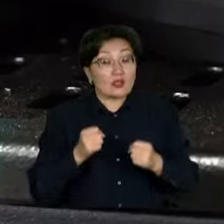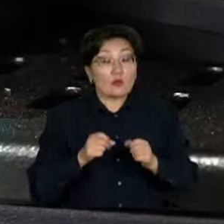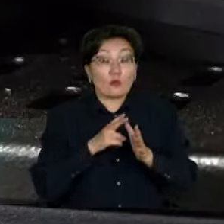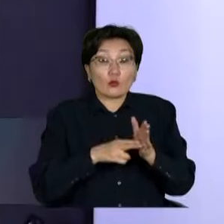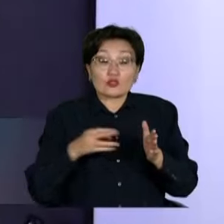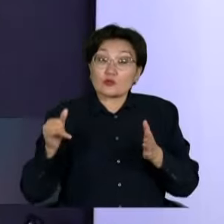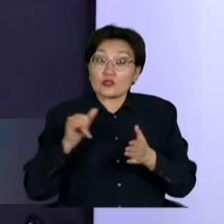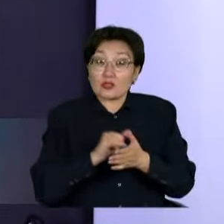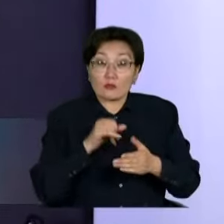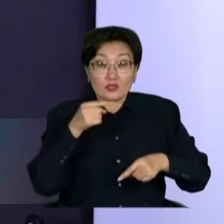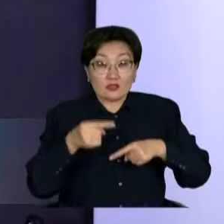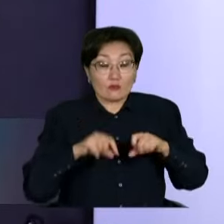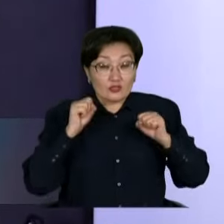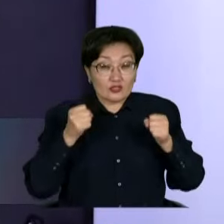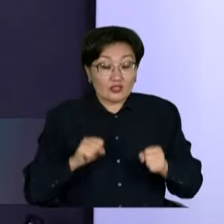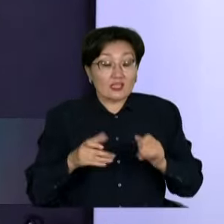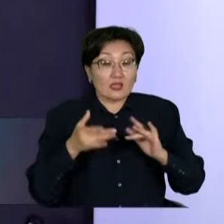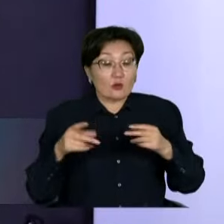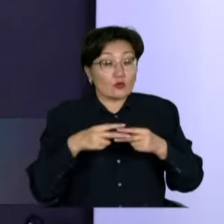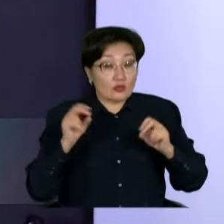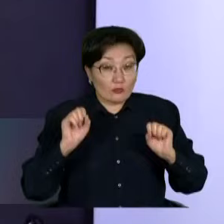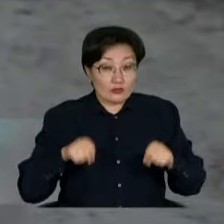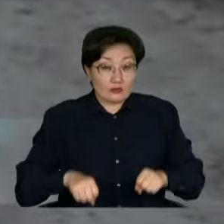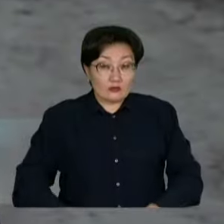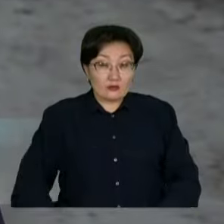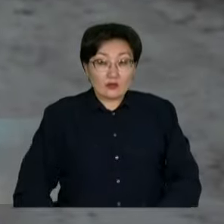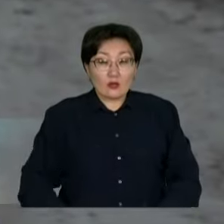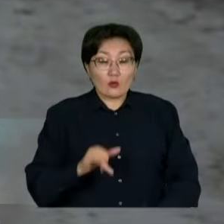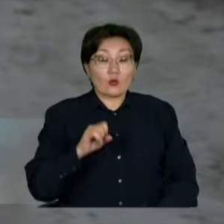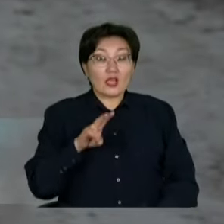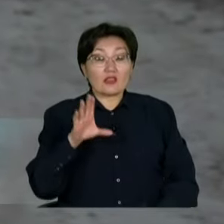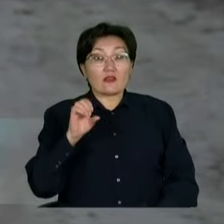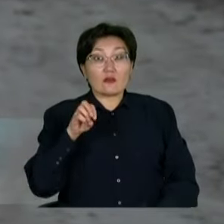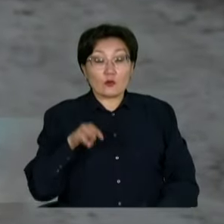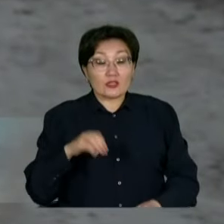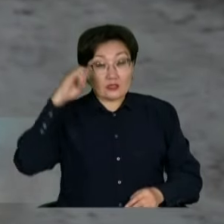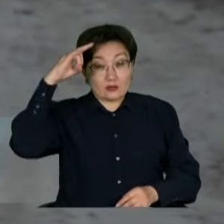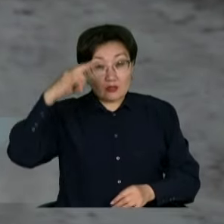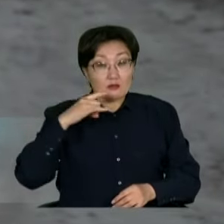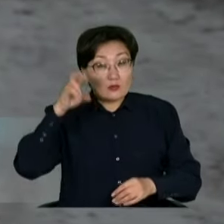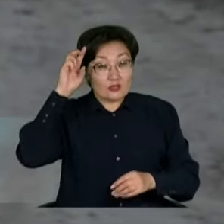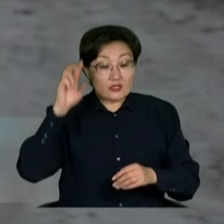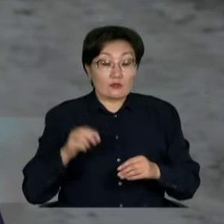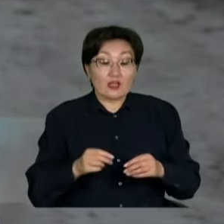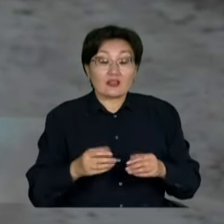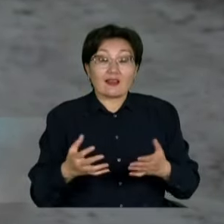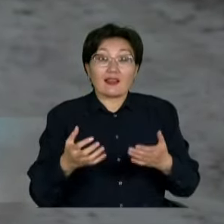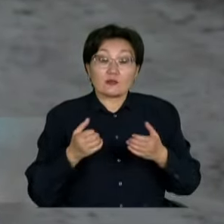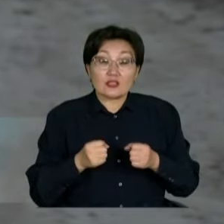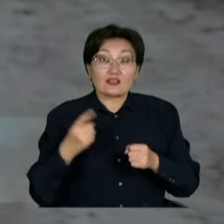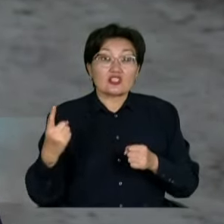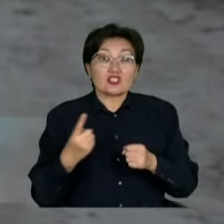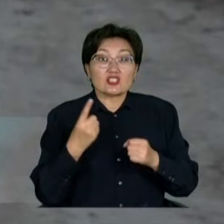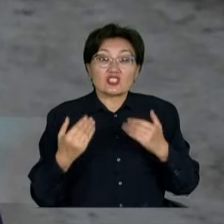да орнатып, тұрақты жылдам желіге қосылуға болады. OneWeb бұл Қазақстан мемлекетіне келіп жатқан жаңа өнім, спутниктік